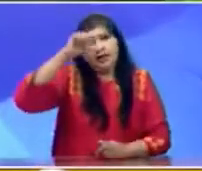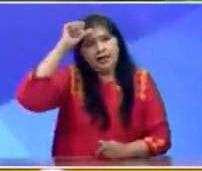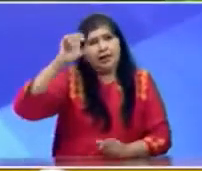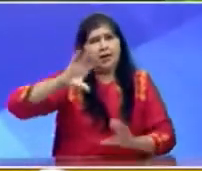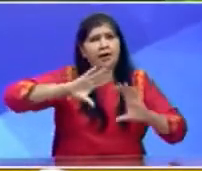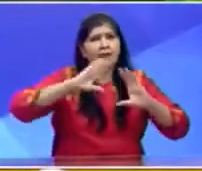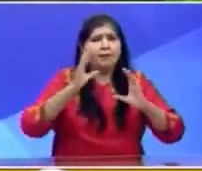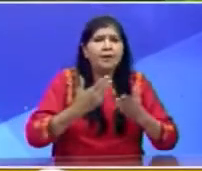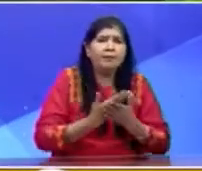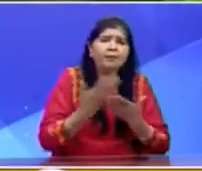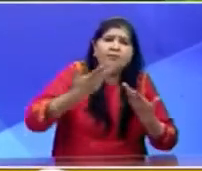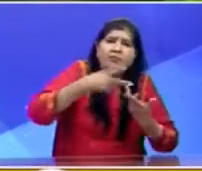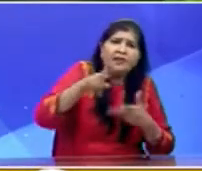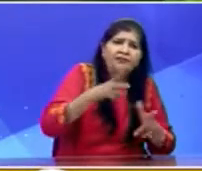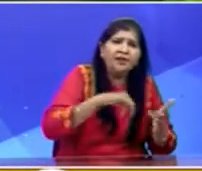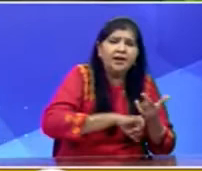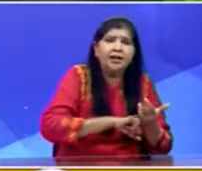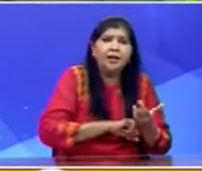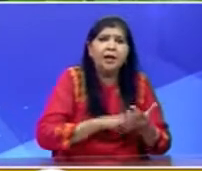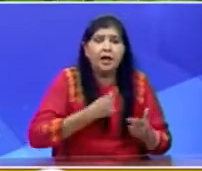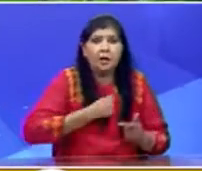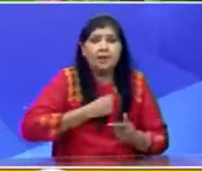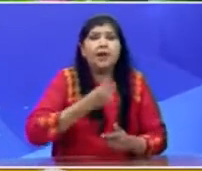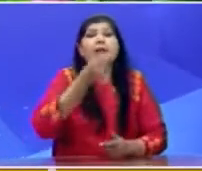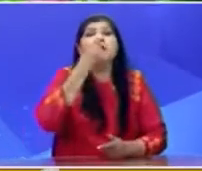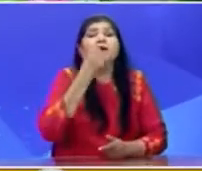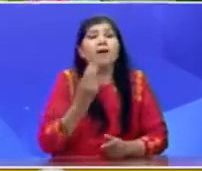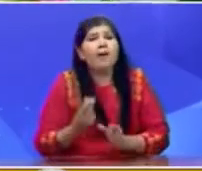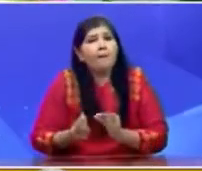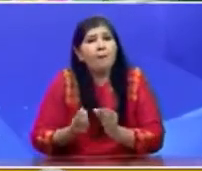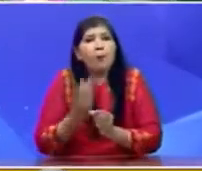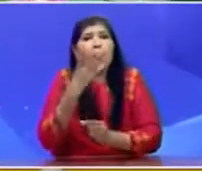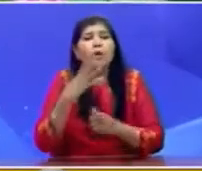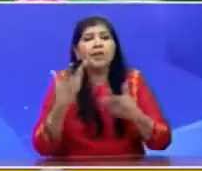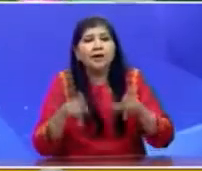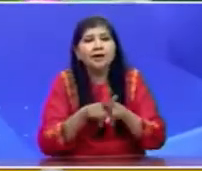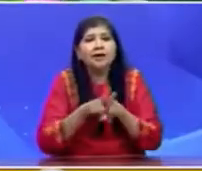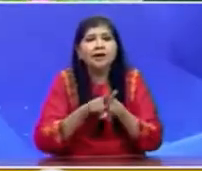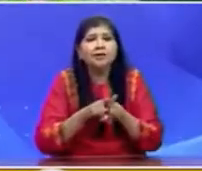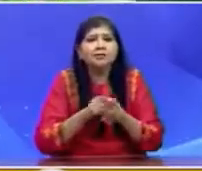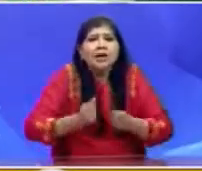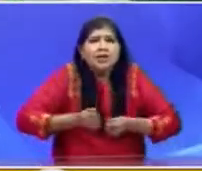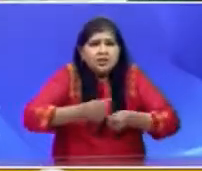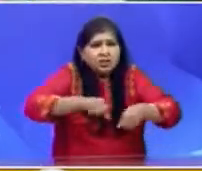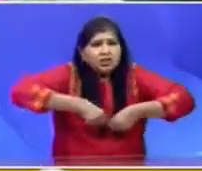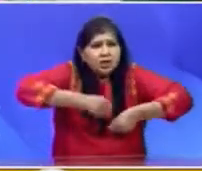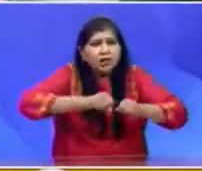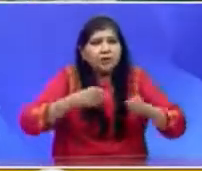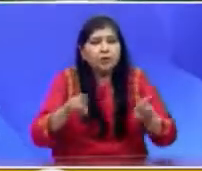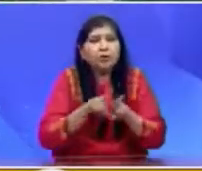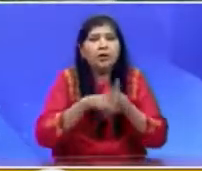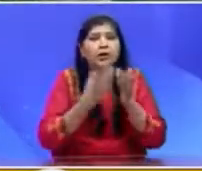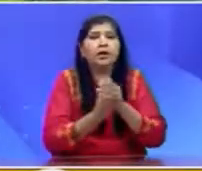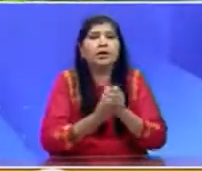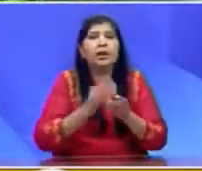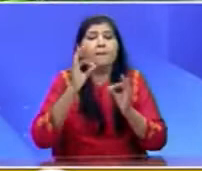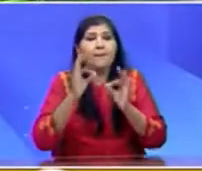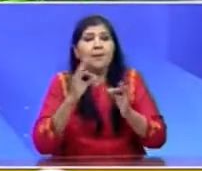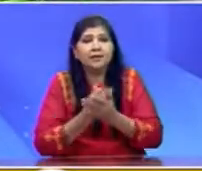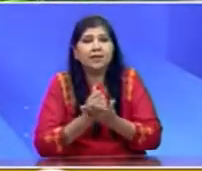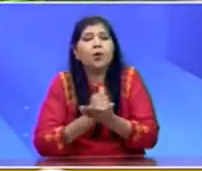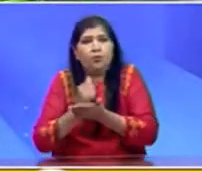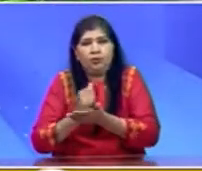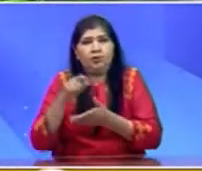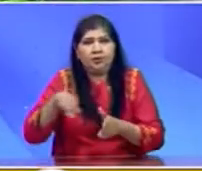विभिन्न प्रकार के औषधीय पौधों और जड़ी बूटियों को लेकर एक और बेहतरीन प्रयास